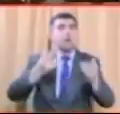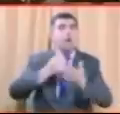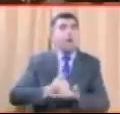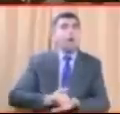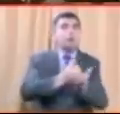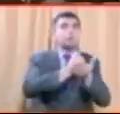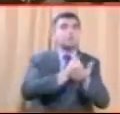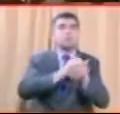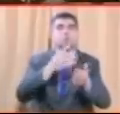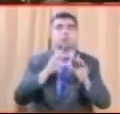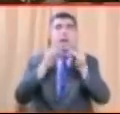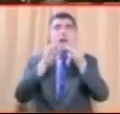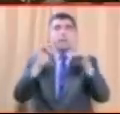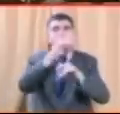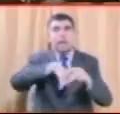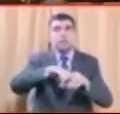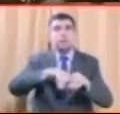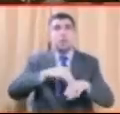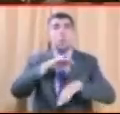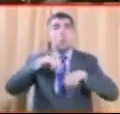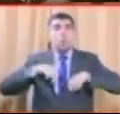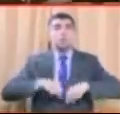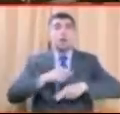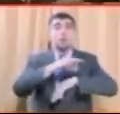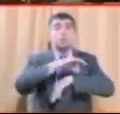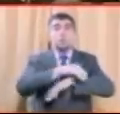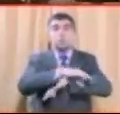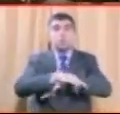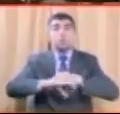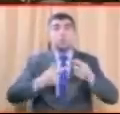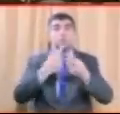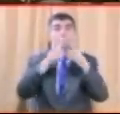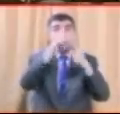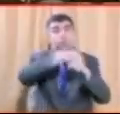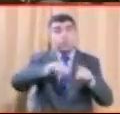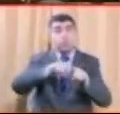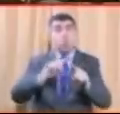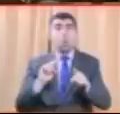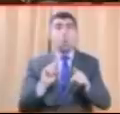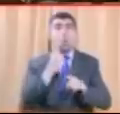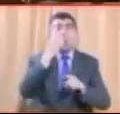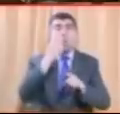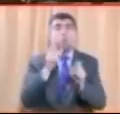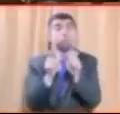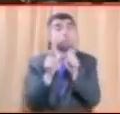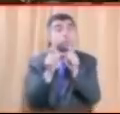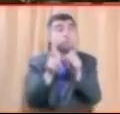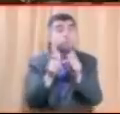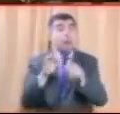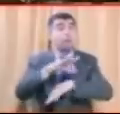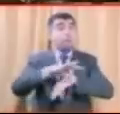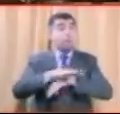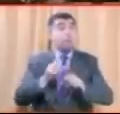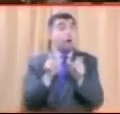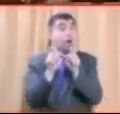ديال الاداره العموميه. وهنايا كنعطي جوج محاور. المحور الاول انكم تحددوا المسؤوليه ديال القرار، تحديد هيئه تكون واضحه، لان